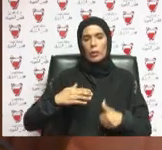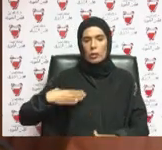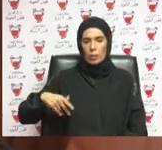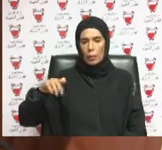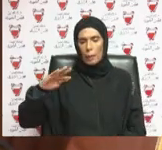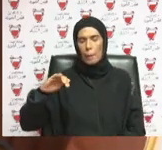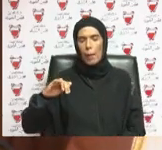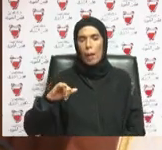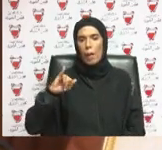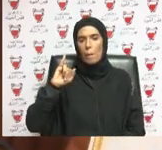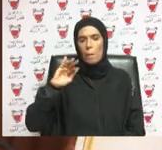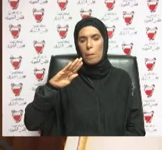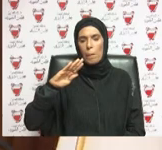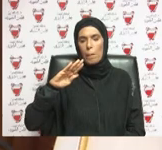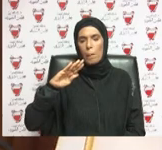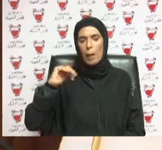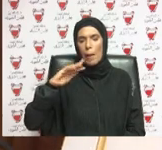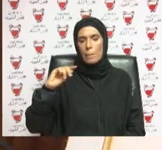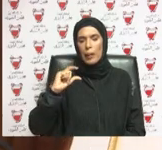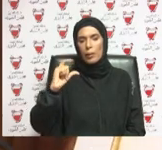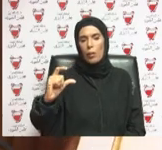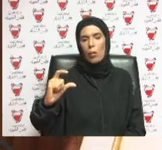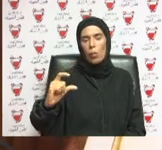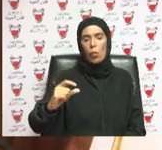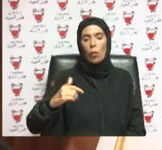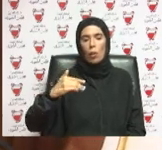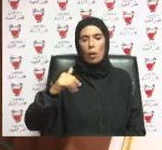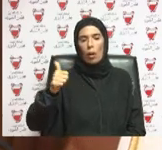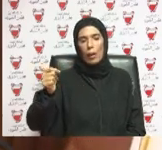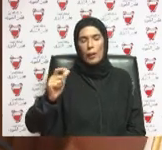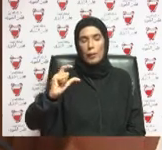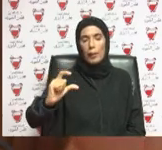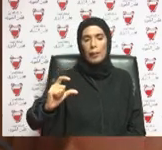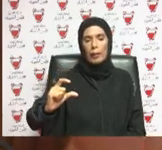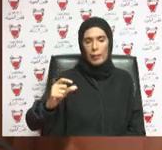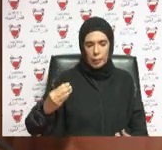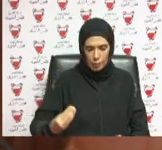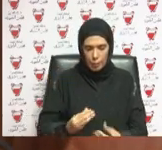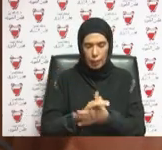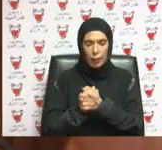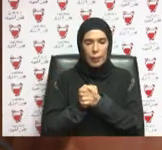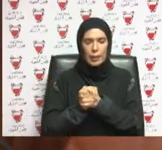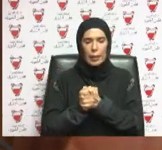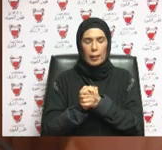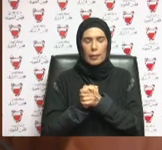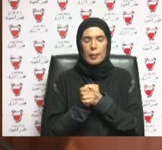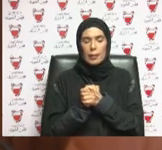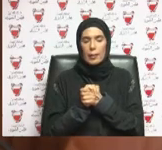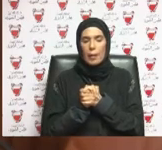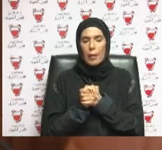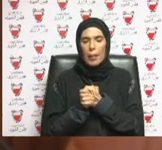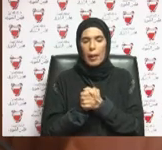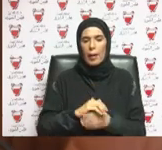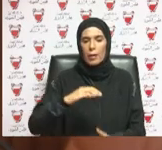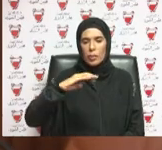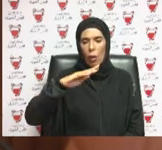بن مبارك وخالد بن عبد الله ورفيق دربه سعادة